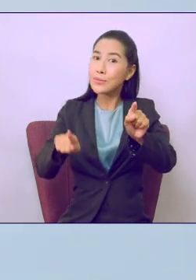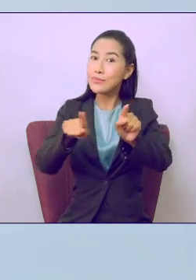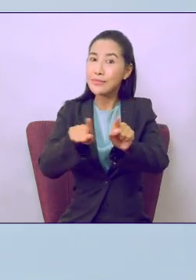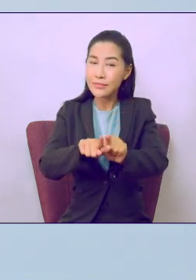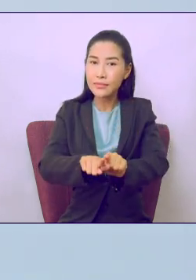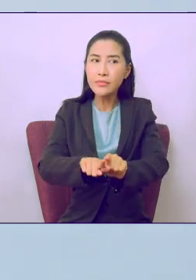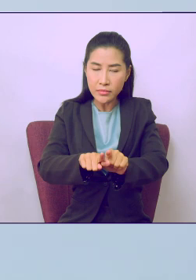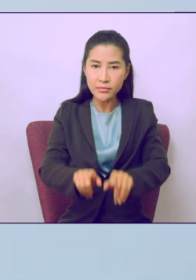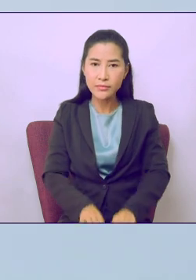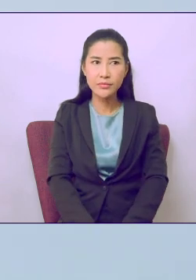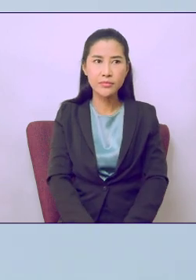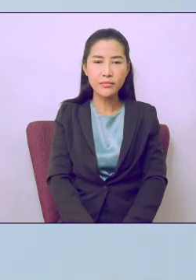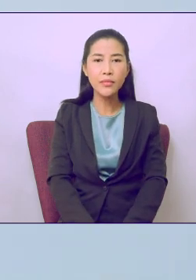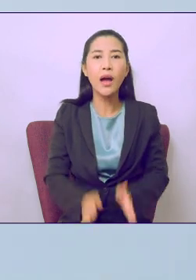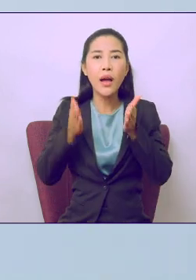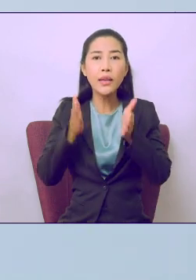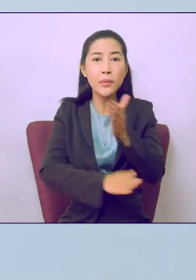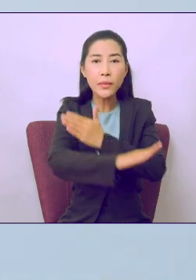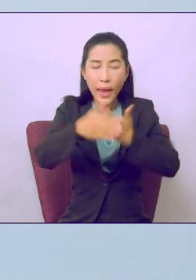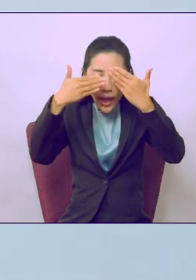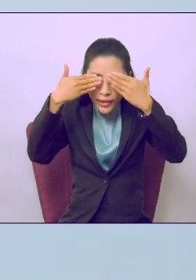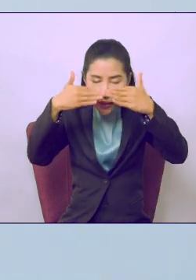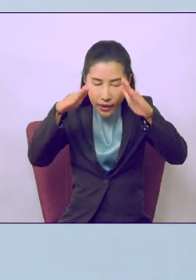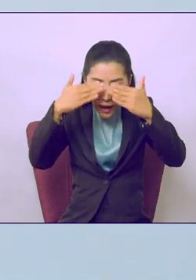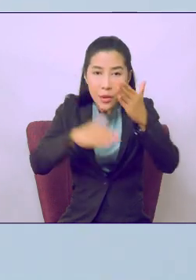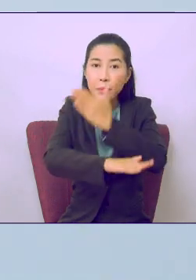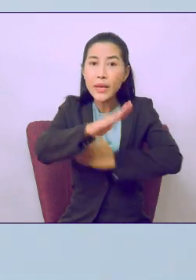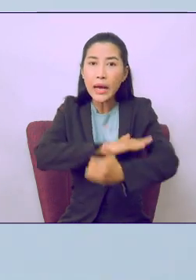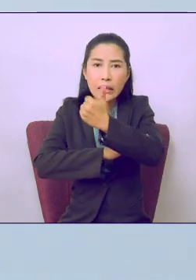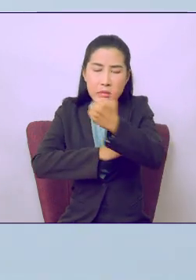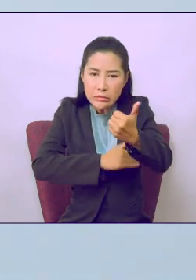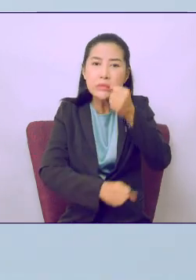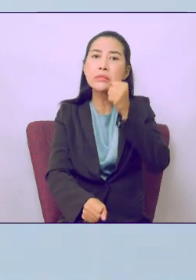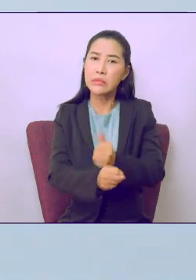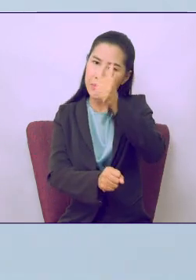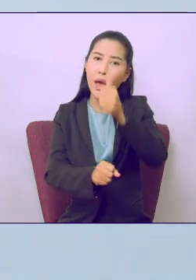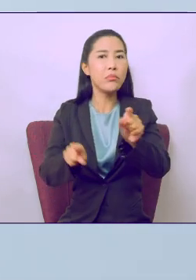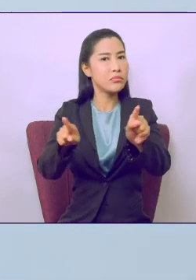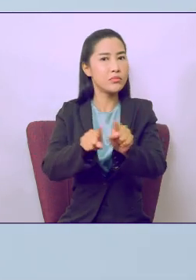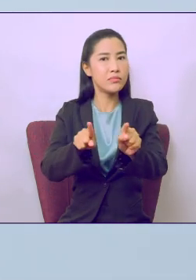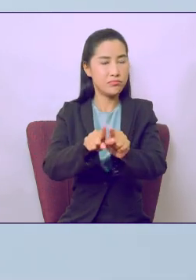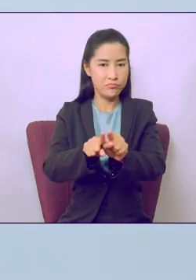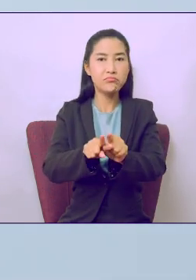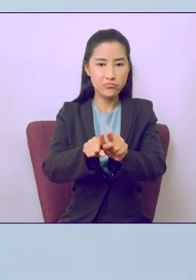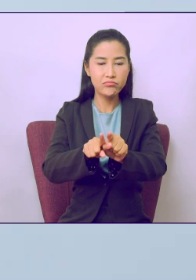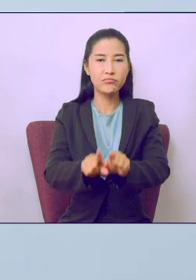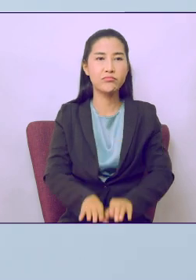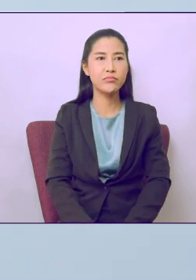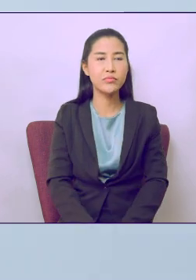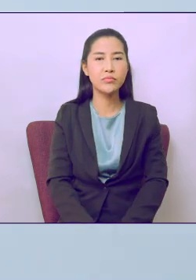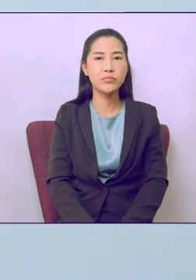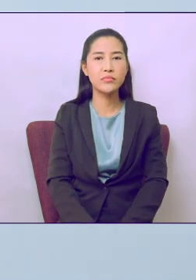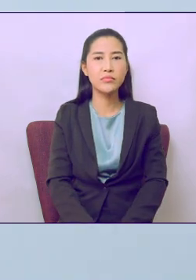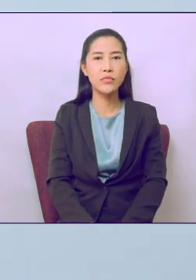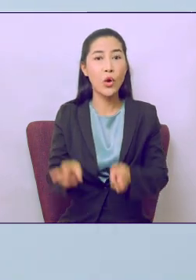ที่นะครับที่เป็นบกพร่องทางสายตานะครับหรือว่าอื่นๆอื่นน่ะนะครับก็จะทำได้ทำได้ด้วยเช่นกันนะครับอีกอัน